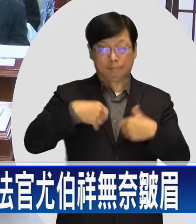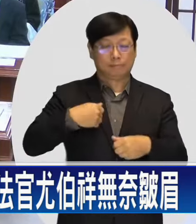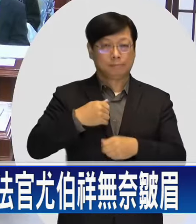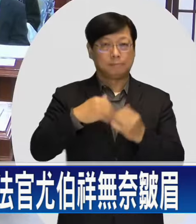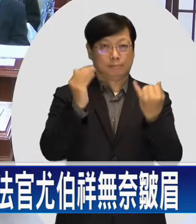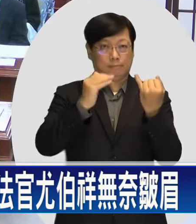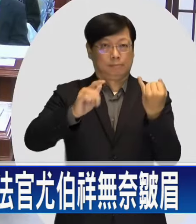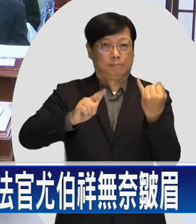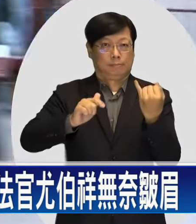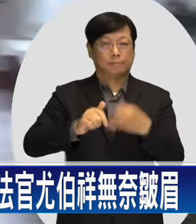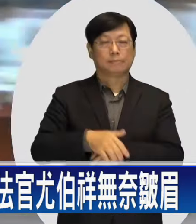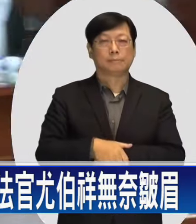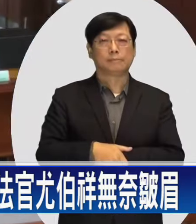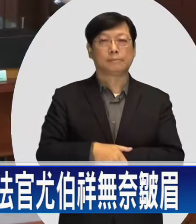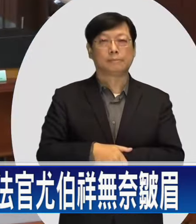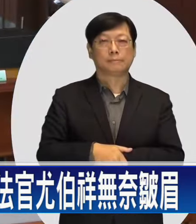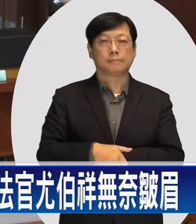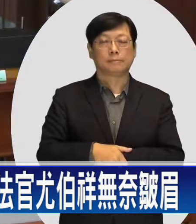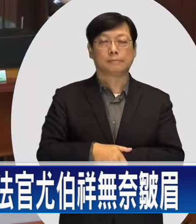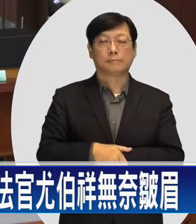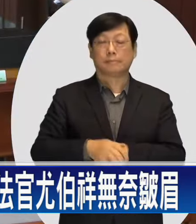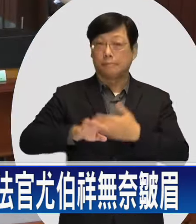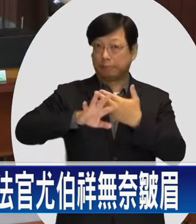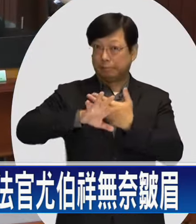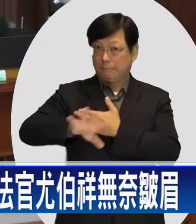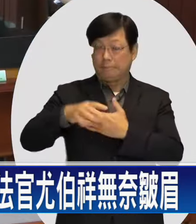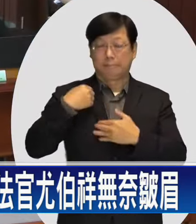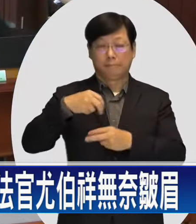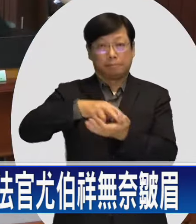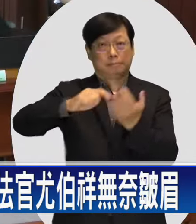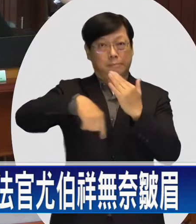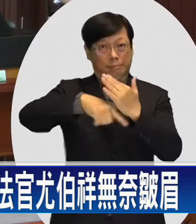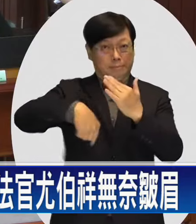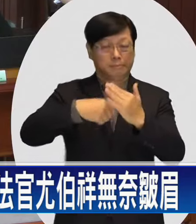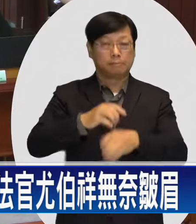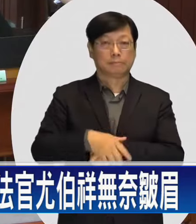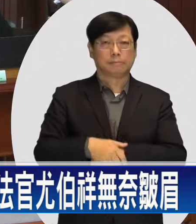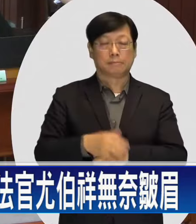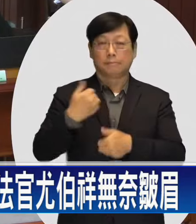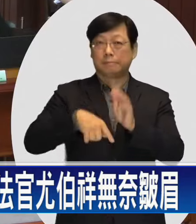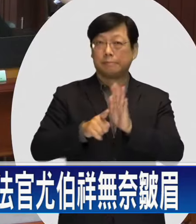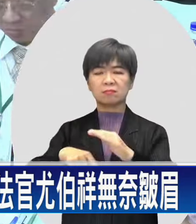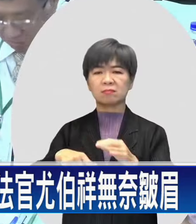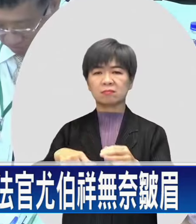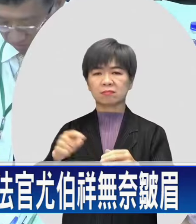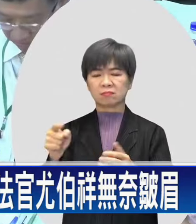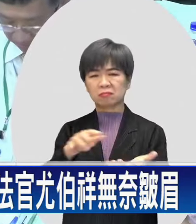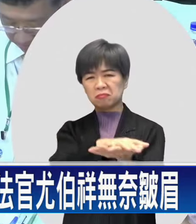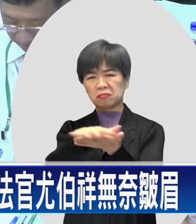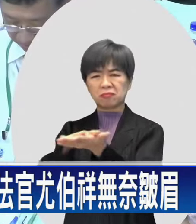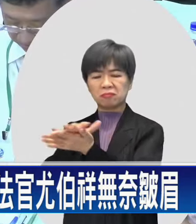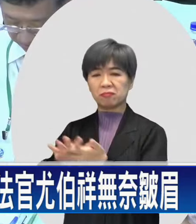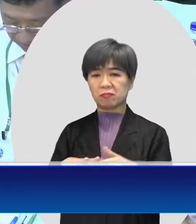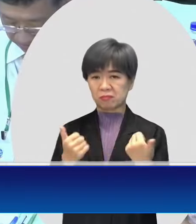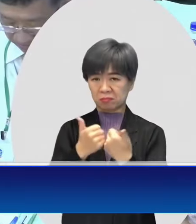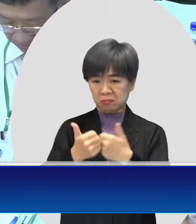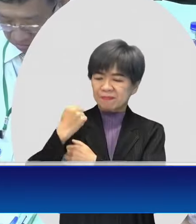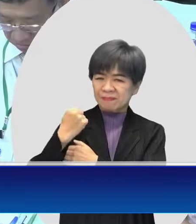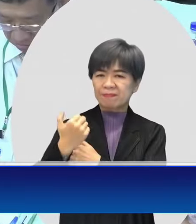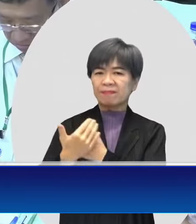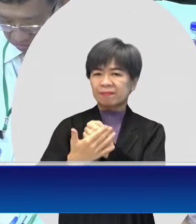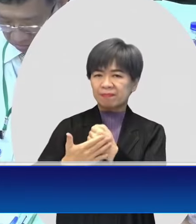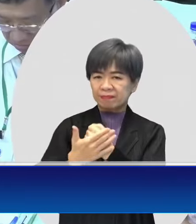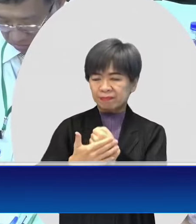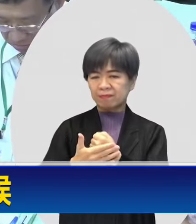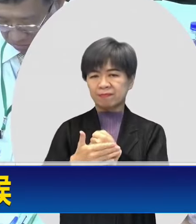要申请释宪，就靠议事录认定，担心举手表决将剥夺权利。 混乱的议事程序当中，